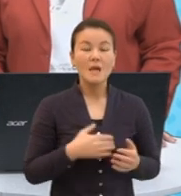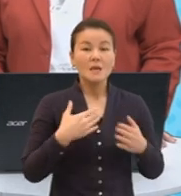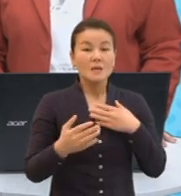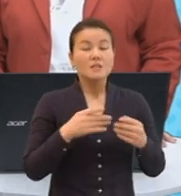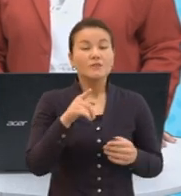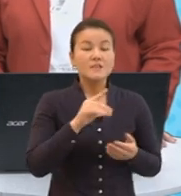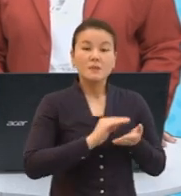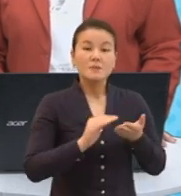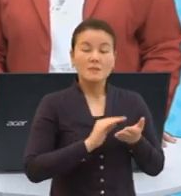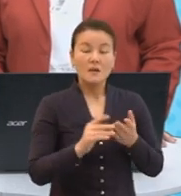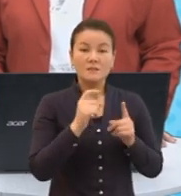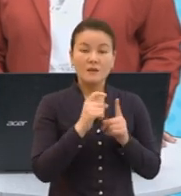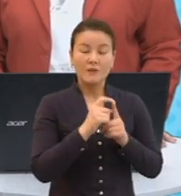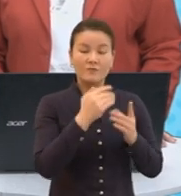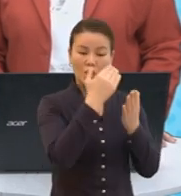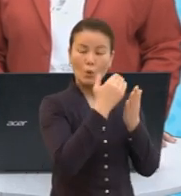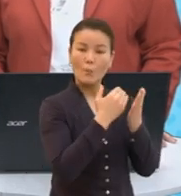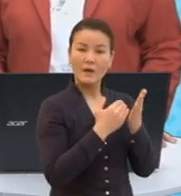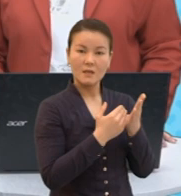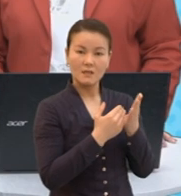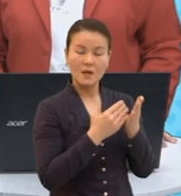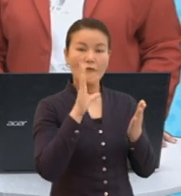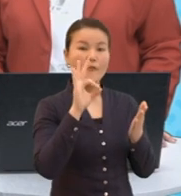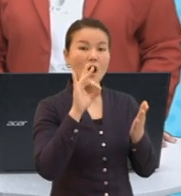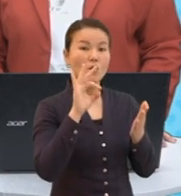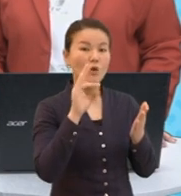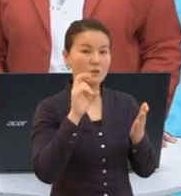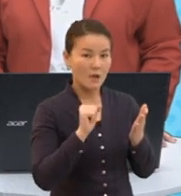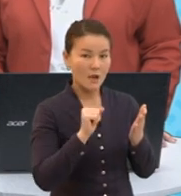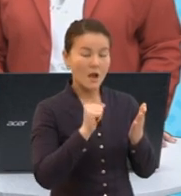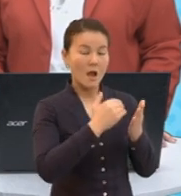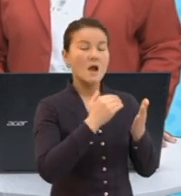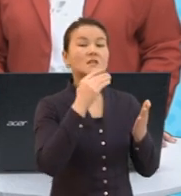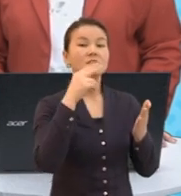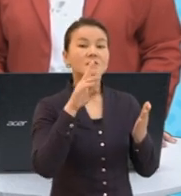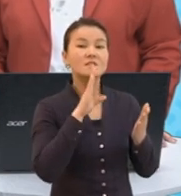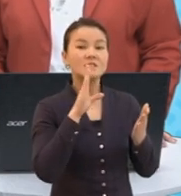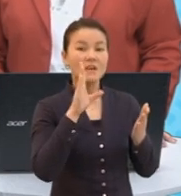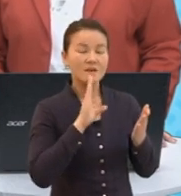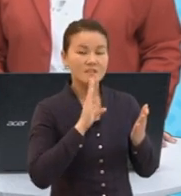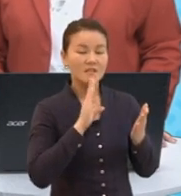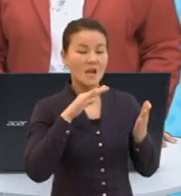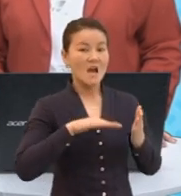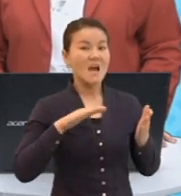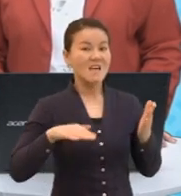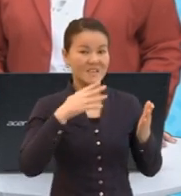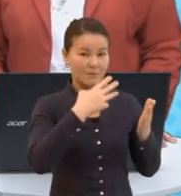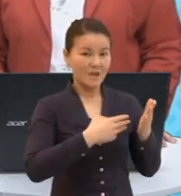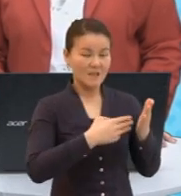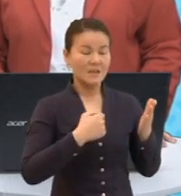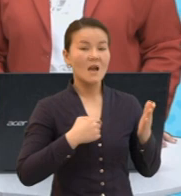Если вы записали слова в таком порядке: ворона, девочка, ребята,